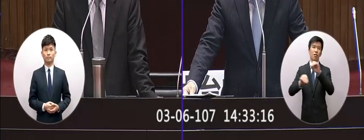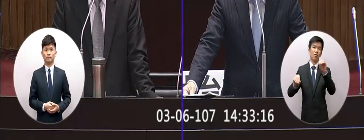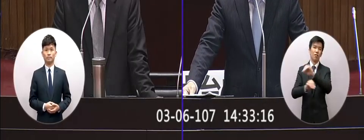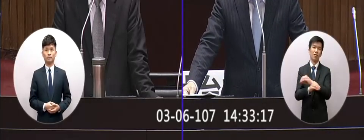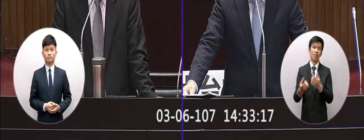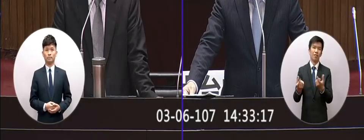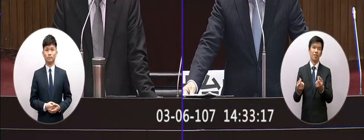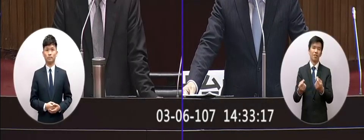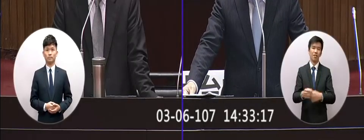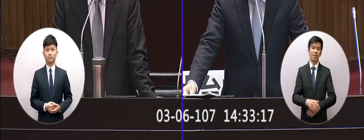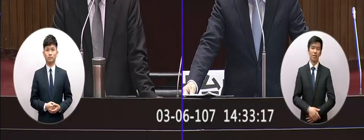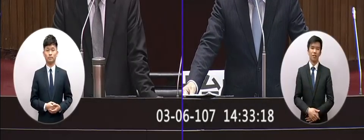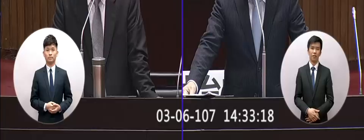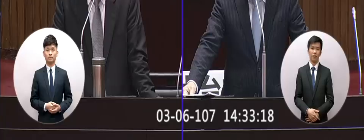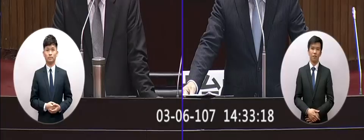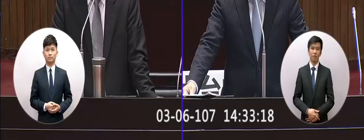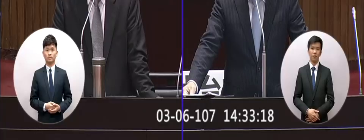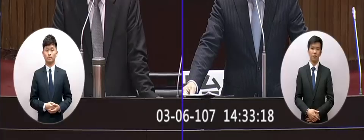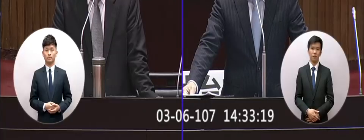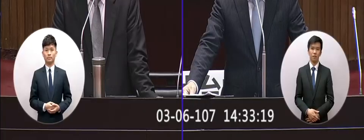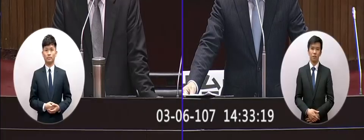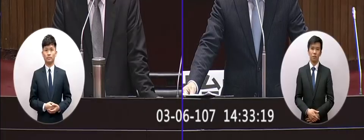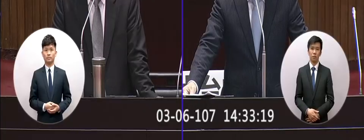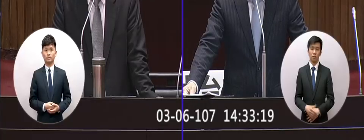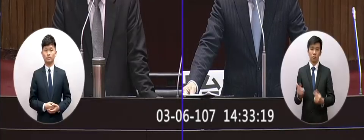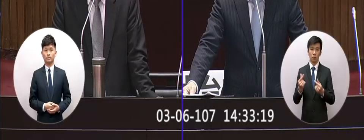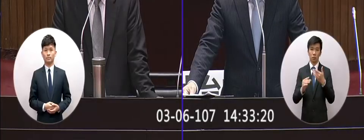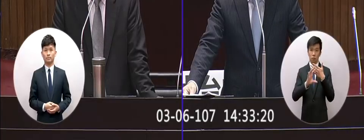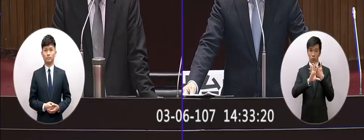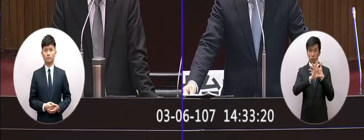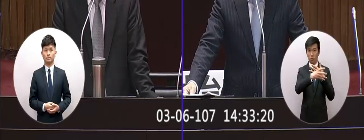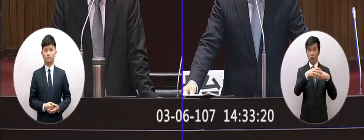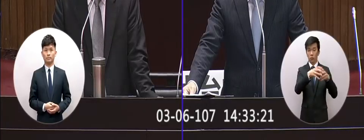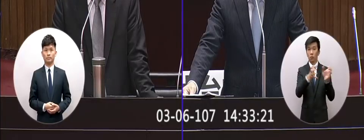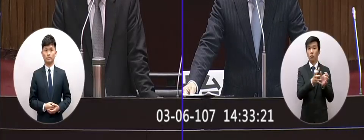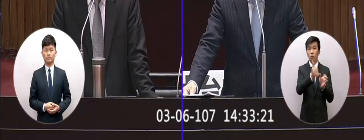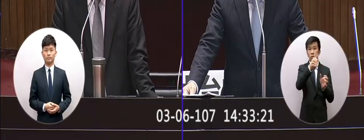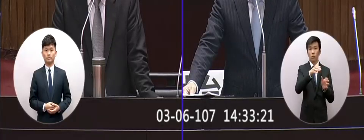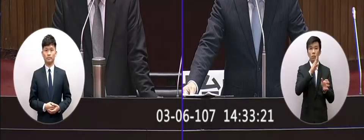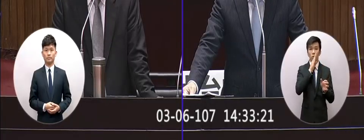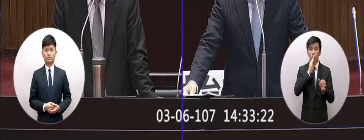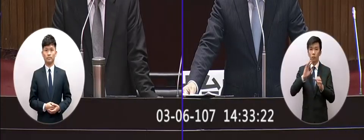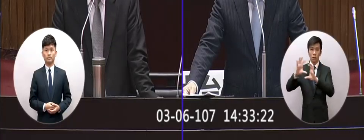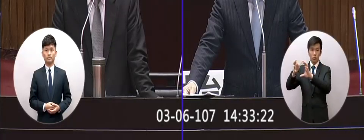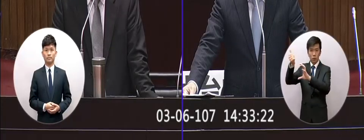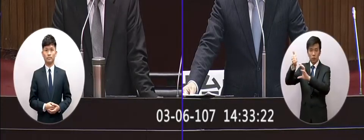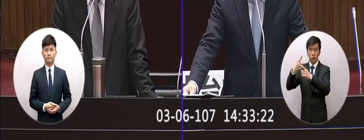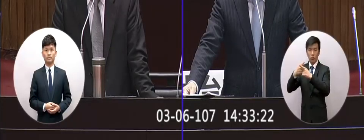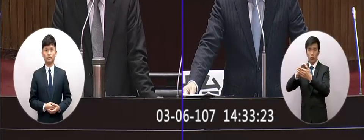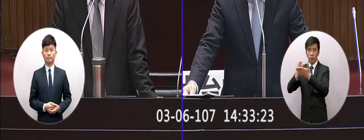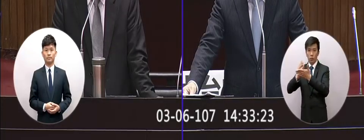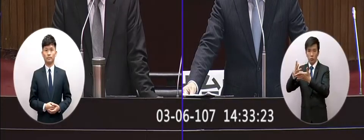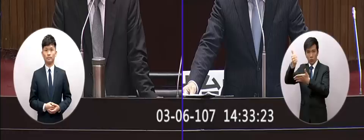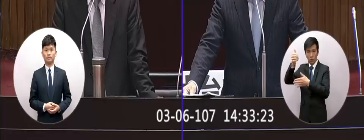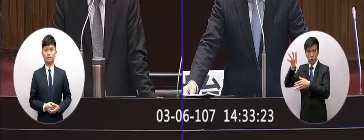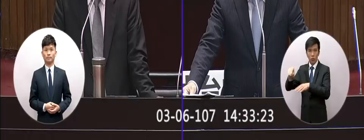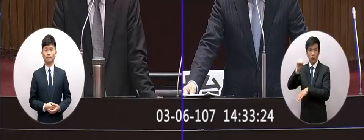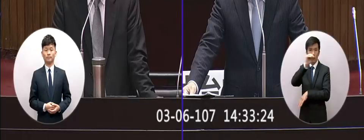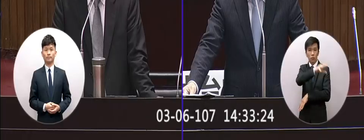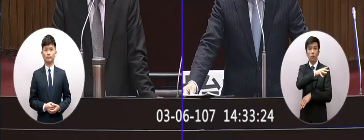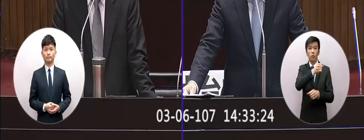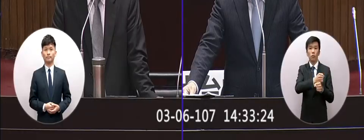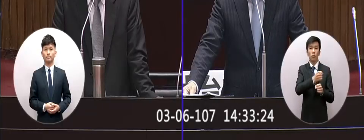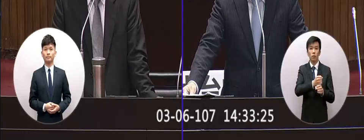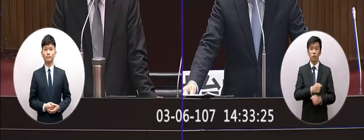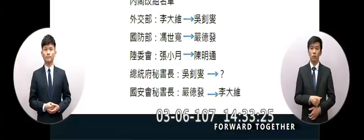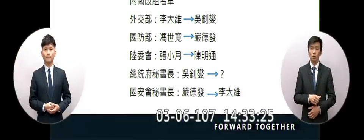对？接任外交部长的是总统府秘书长，然后这个原来的